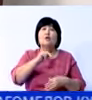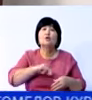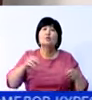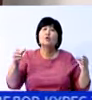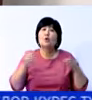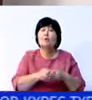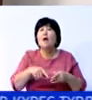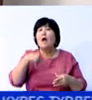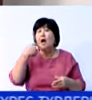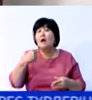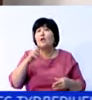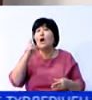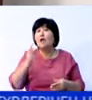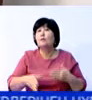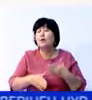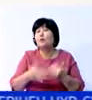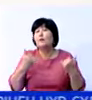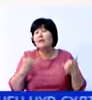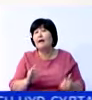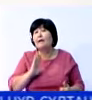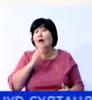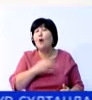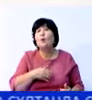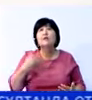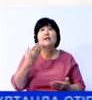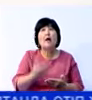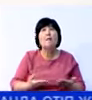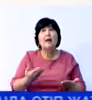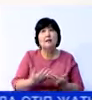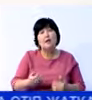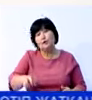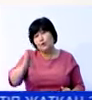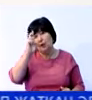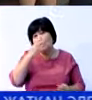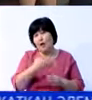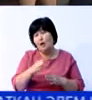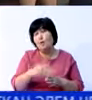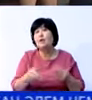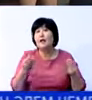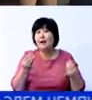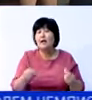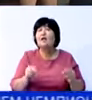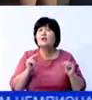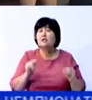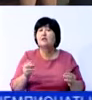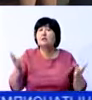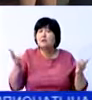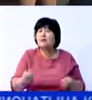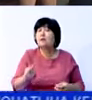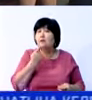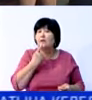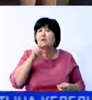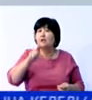мүшелері атаулы әлеуметтік көмек бүгінгі таңдағы өзекті мәселе. Сондықтан мемлекеттен бөлінген қаржы шын мұқтаж адамдарға ғана